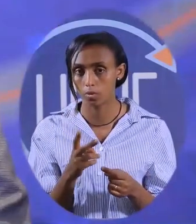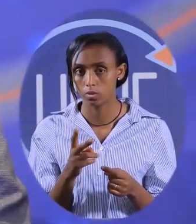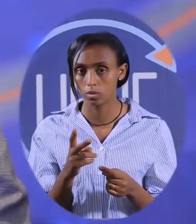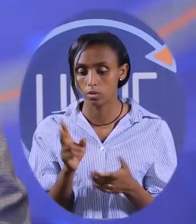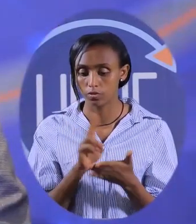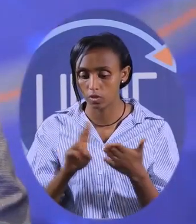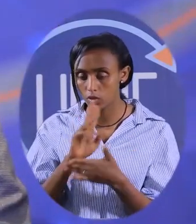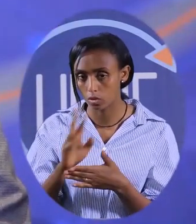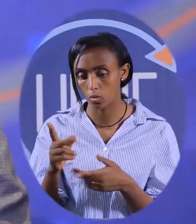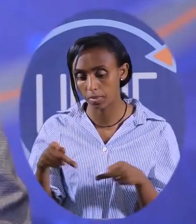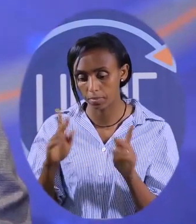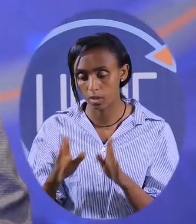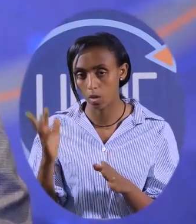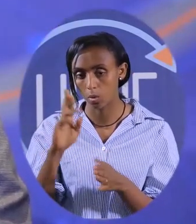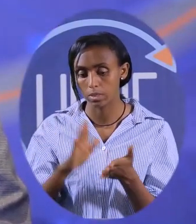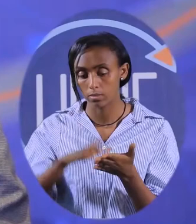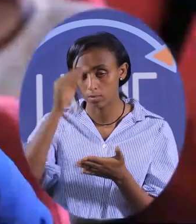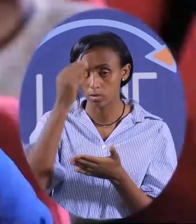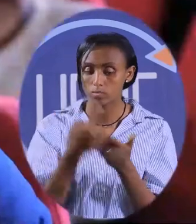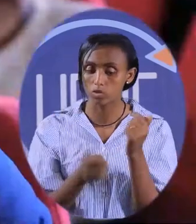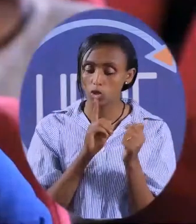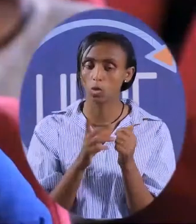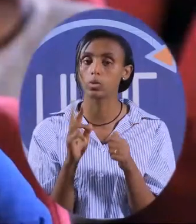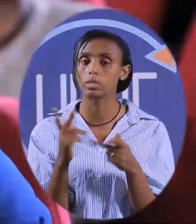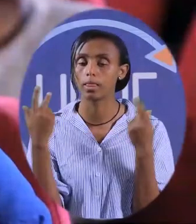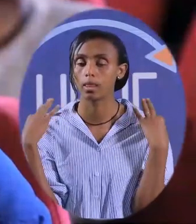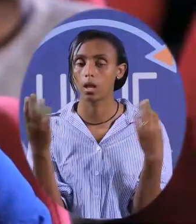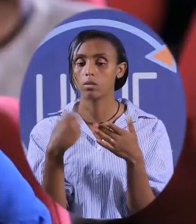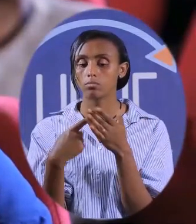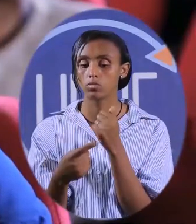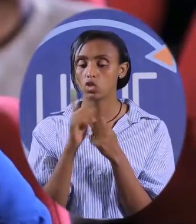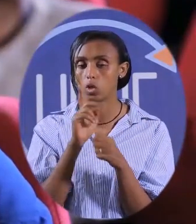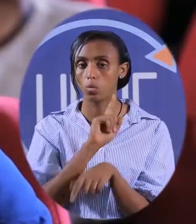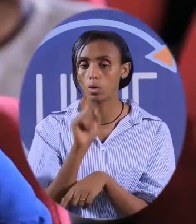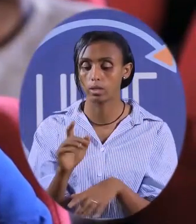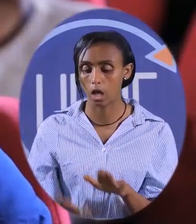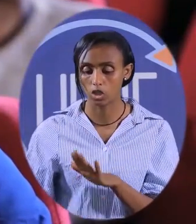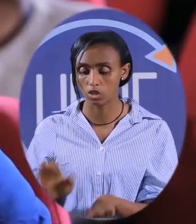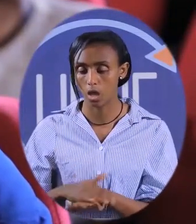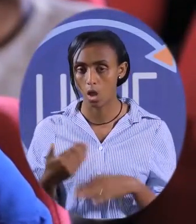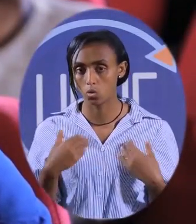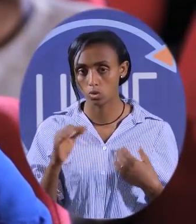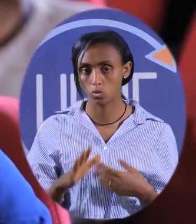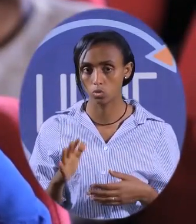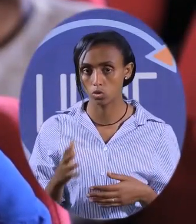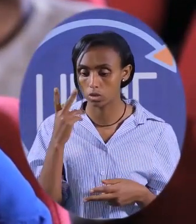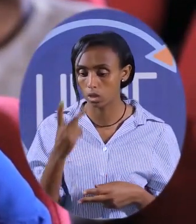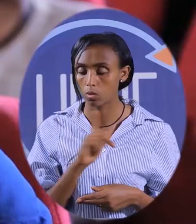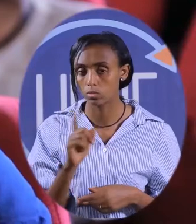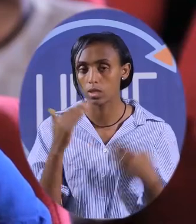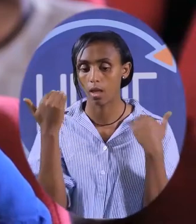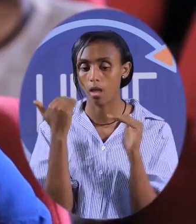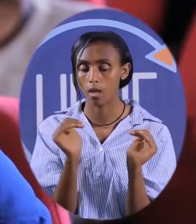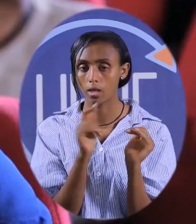የግዴታ ዩኒቨርሲቲ ወይ ግብርና ወይ ትምህርት ብቻ ወይ ጤና ብቻ ነው ወይ? ታች ላይ ያሉ ሰዎችን ዲሲሚኔት ስታረጉ ምን